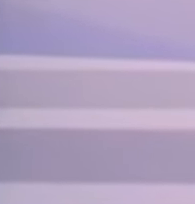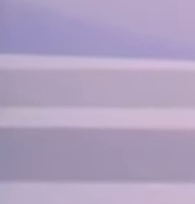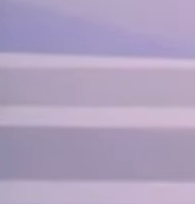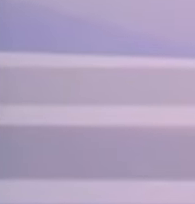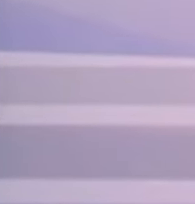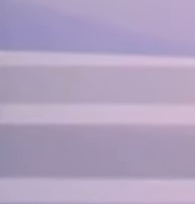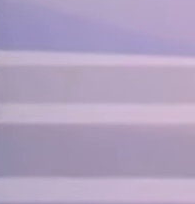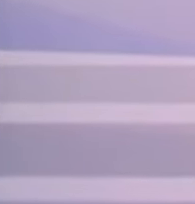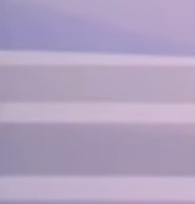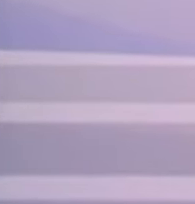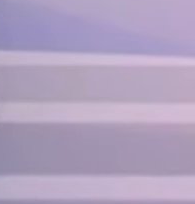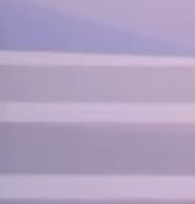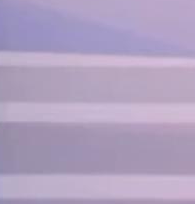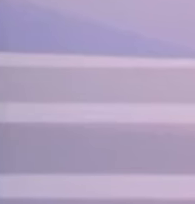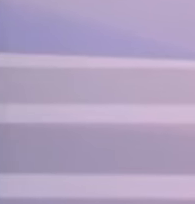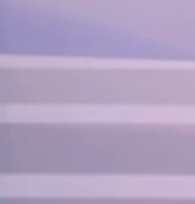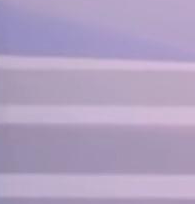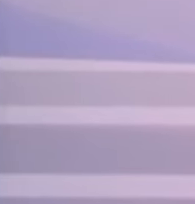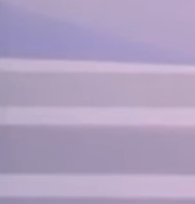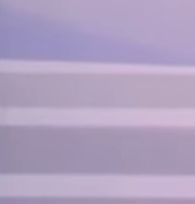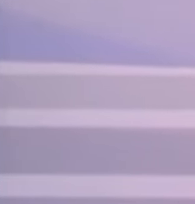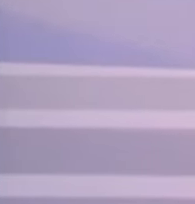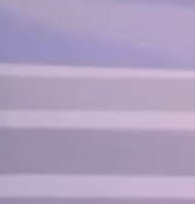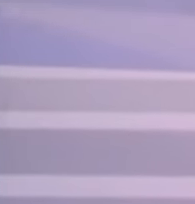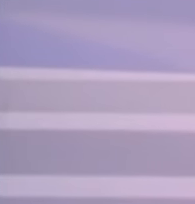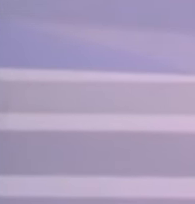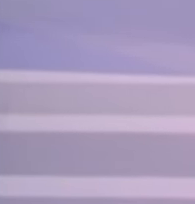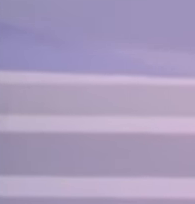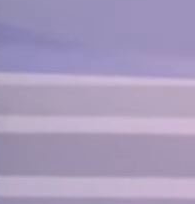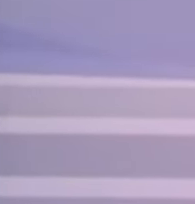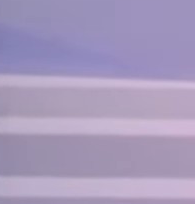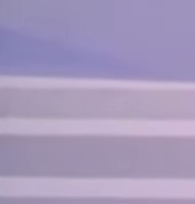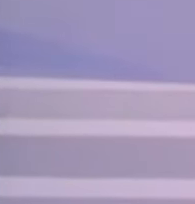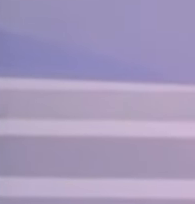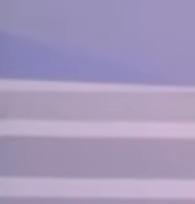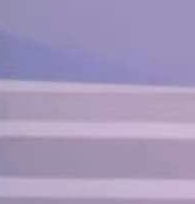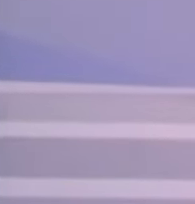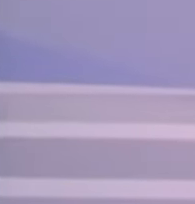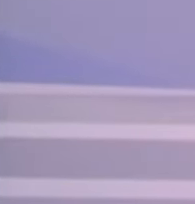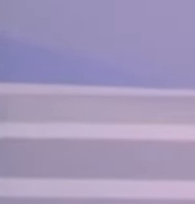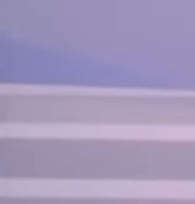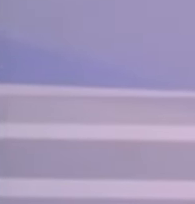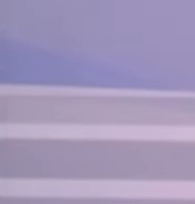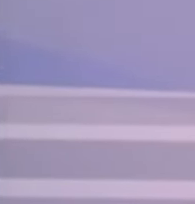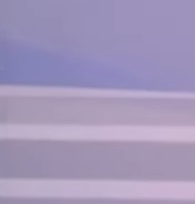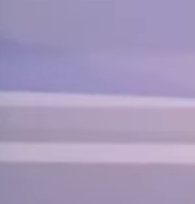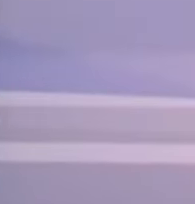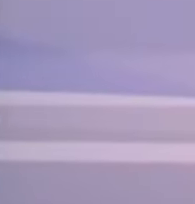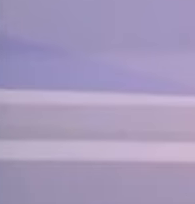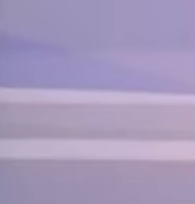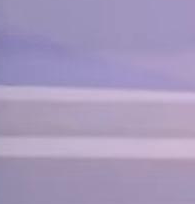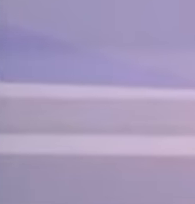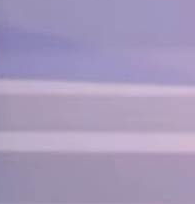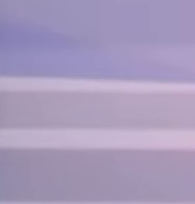kapuso, patuloy na tumutok sa mga balita. Mag-subscribe sa GMA Integrated News sa YouTube. Sa mga kapuso